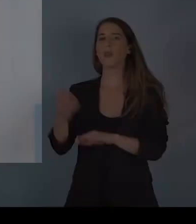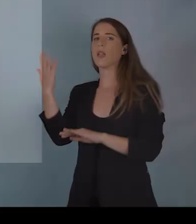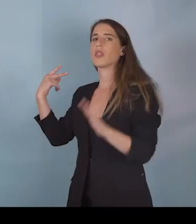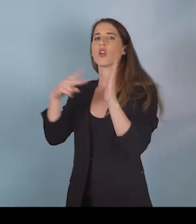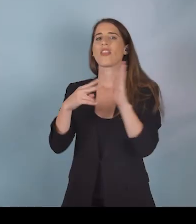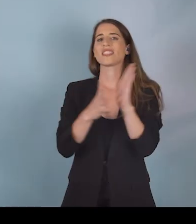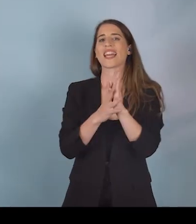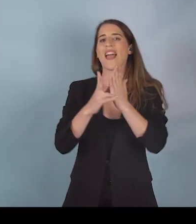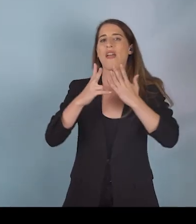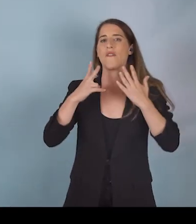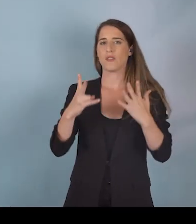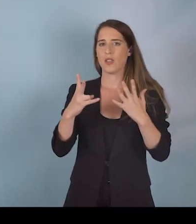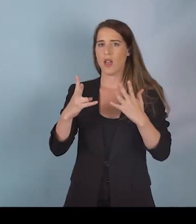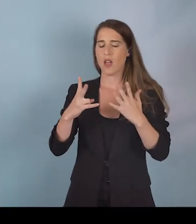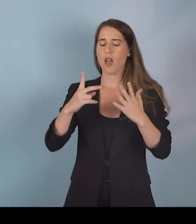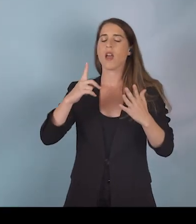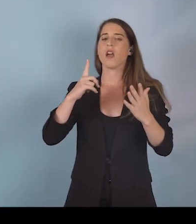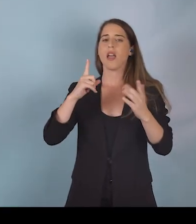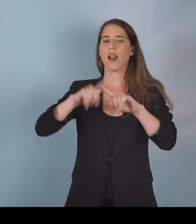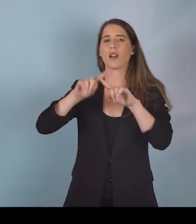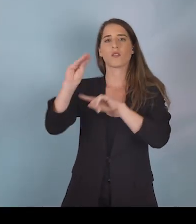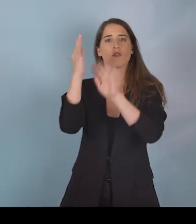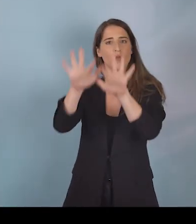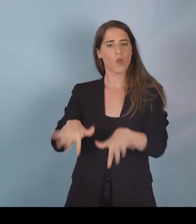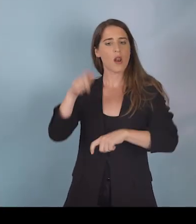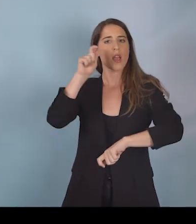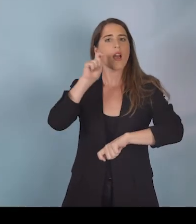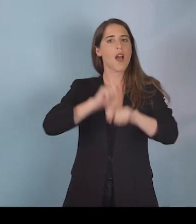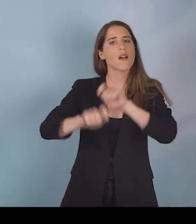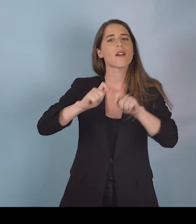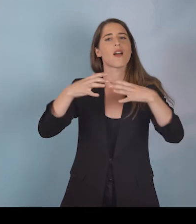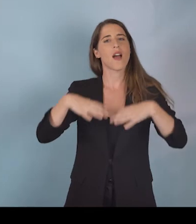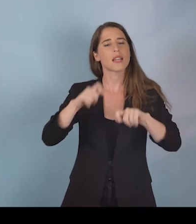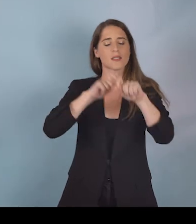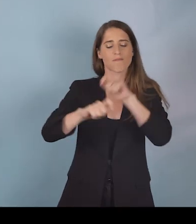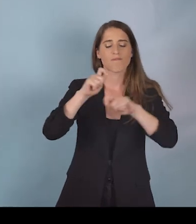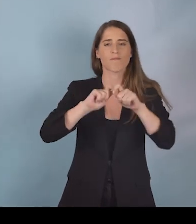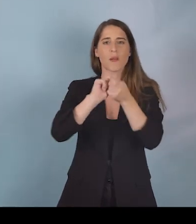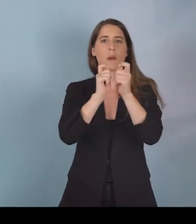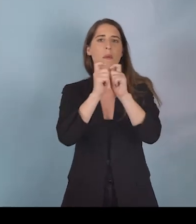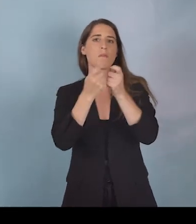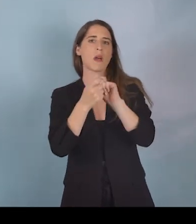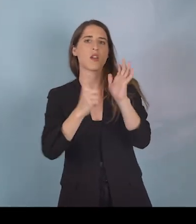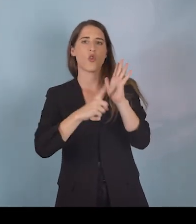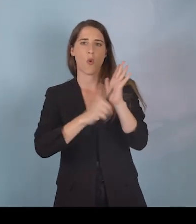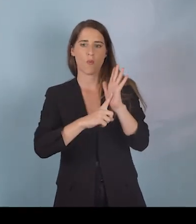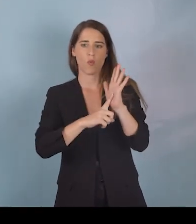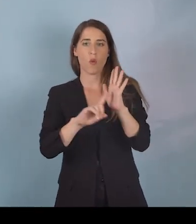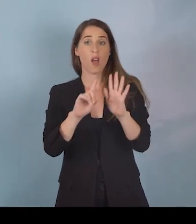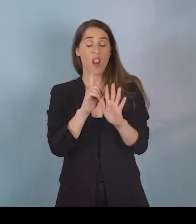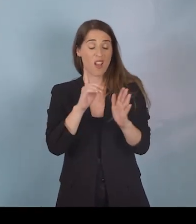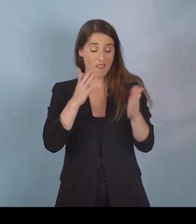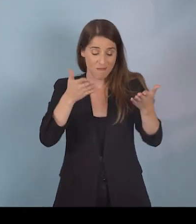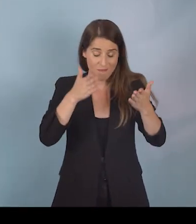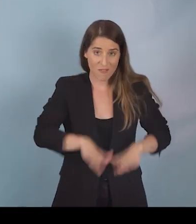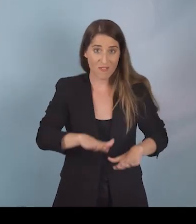Το 2017 το Ελληνικό Κοινοβούλιο προχώρησε στην νομοθεσία στο θέμα της νομικής αναγνώρισης ταυτότητας φύλου. Με όλα τα αυτά,